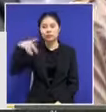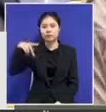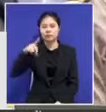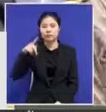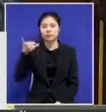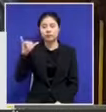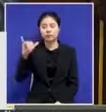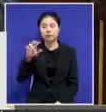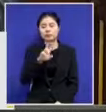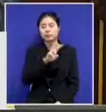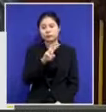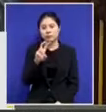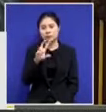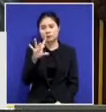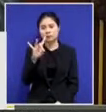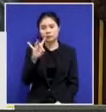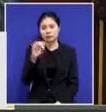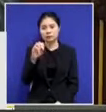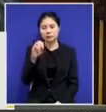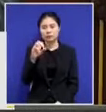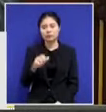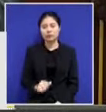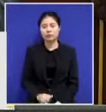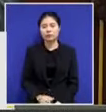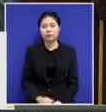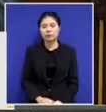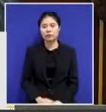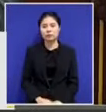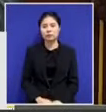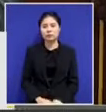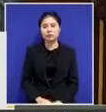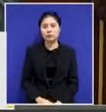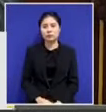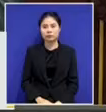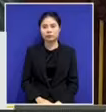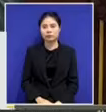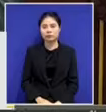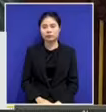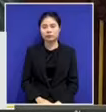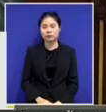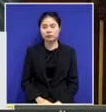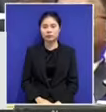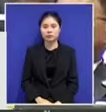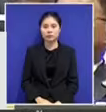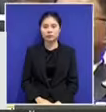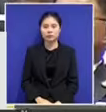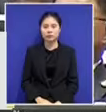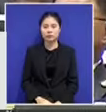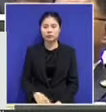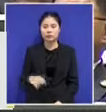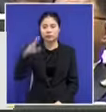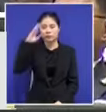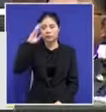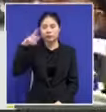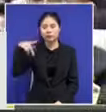ค่ะ 280นายบัญชาพงอายุกูล พลเอกประยุทธ์จันทร์โ